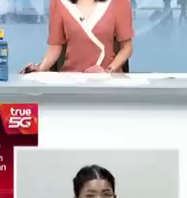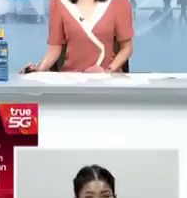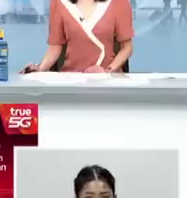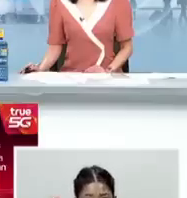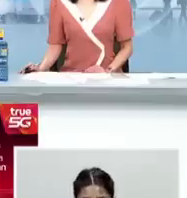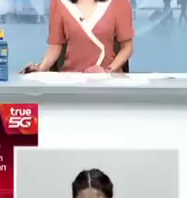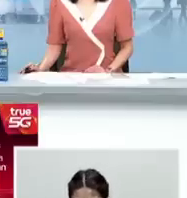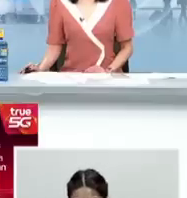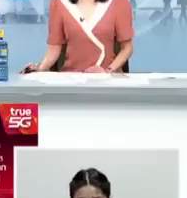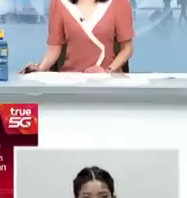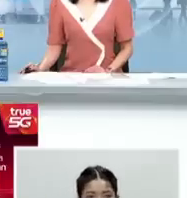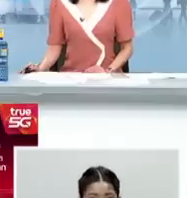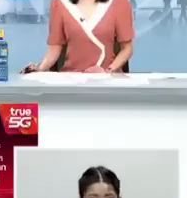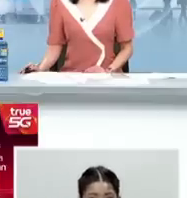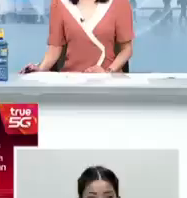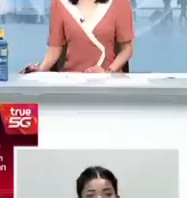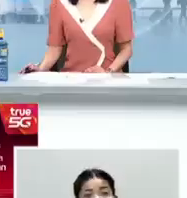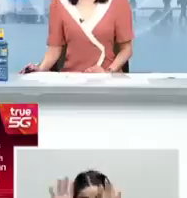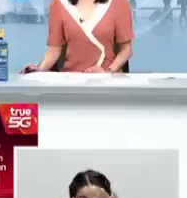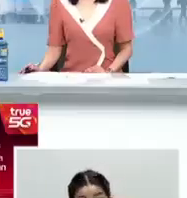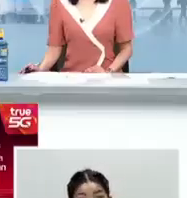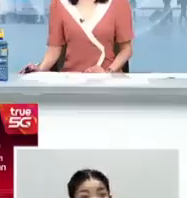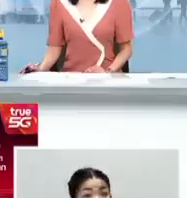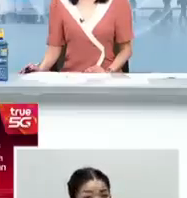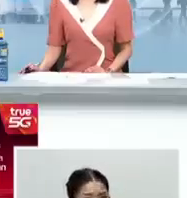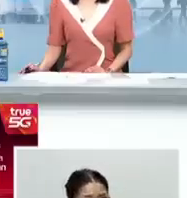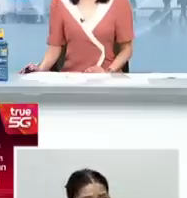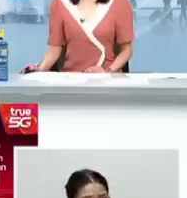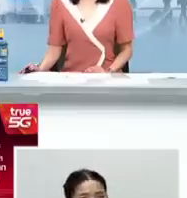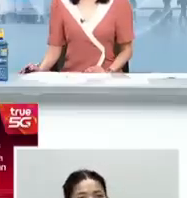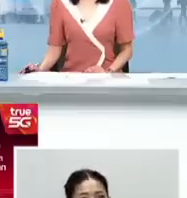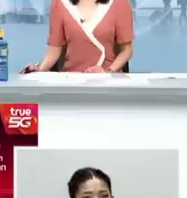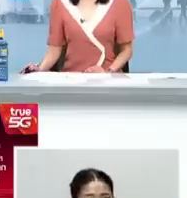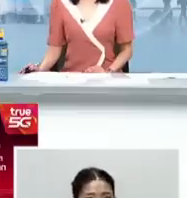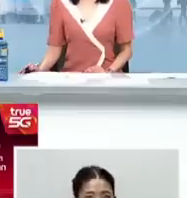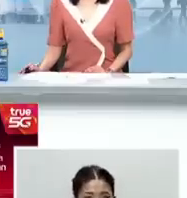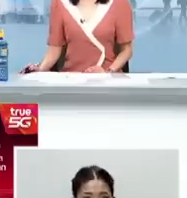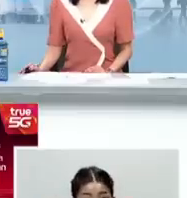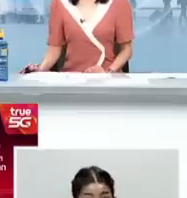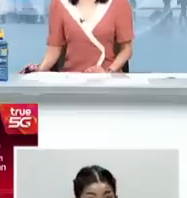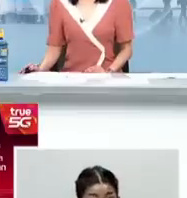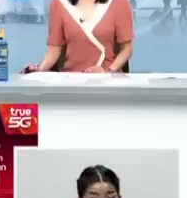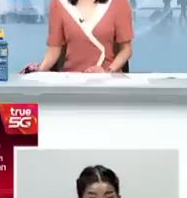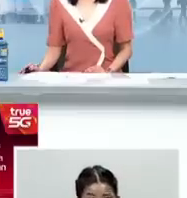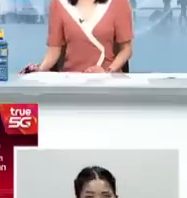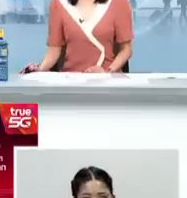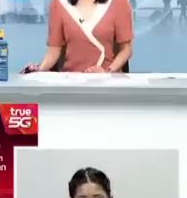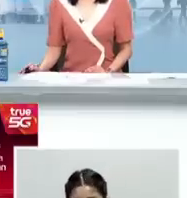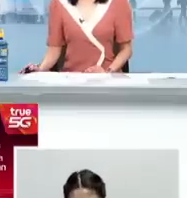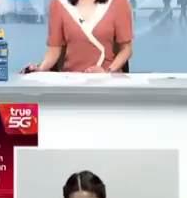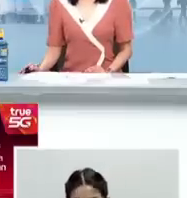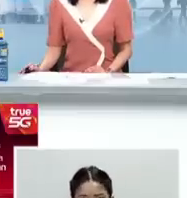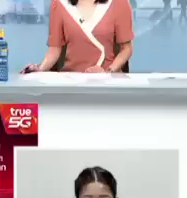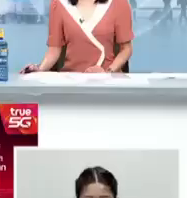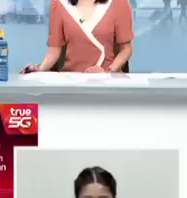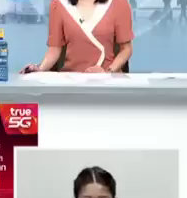กก็กำลังจับตามองอยู่ค่ะว่าปูตินจะตอบรับเรื่องนี้อย่างไรจะเกิดสงครามขึ้นหรือไม่นะคะก็ต้องจับตาดูกันต่อไปนะคะสำหรับคำตอบ